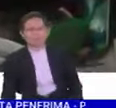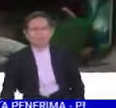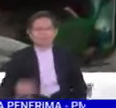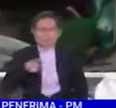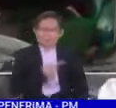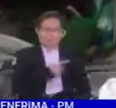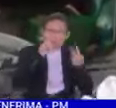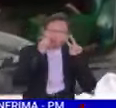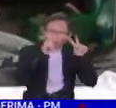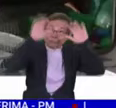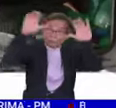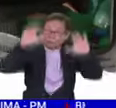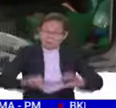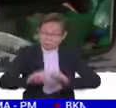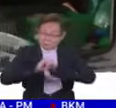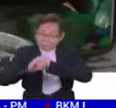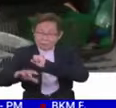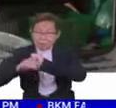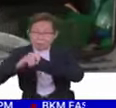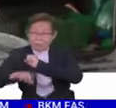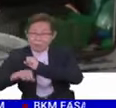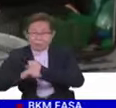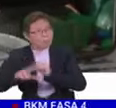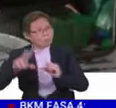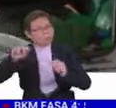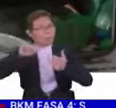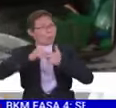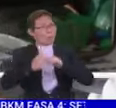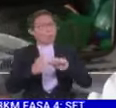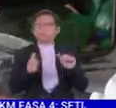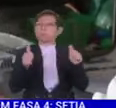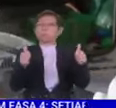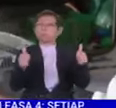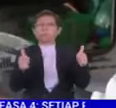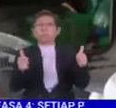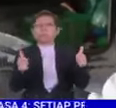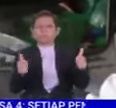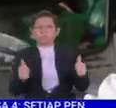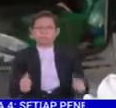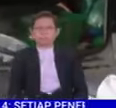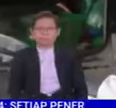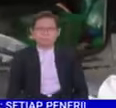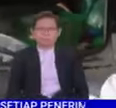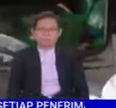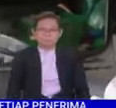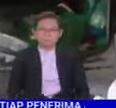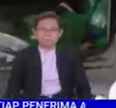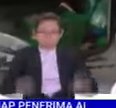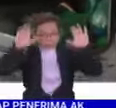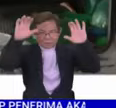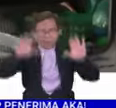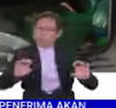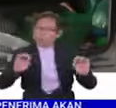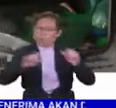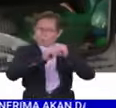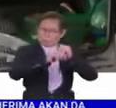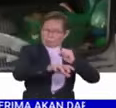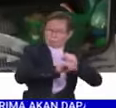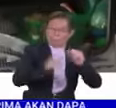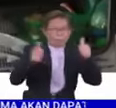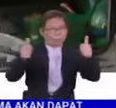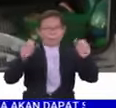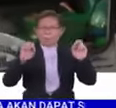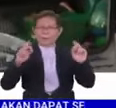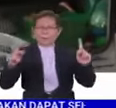Kita tengok kan, cara kempen lah ni, tak ada masalah. Kan? Dia boleh jadi macam secara okeylah. Secara sihat